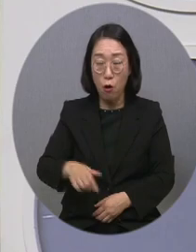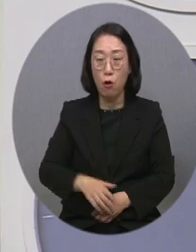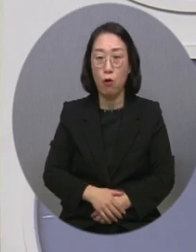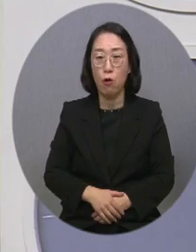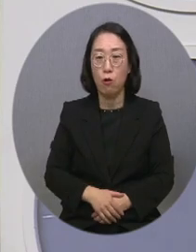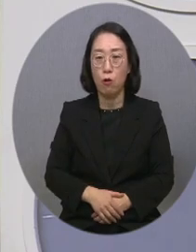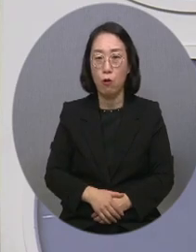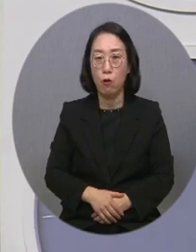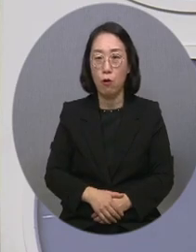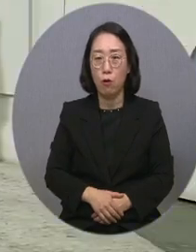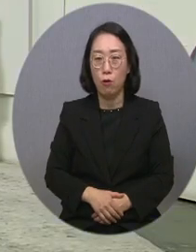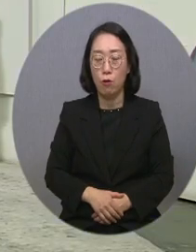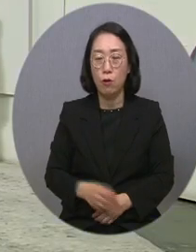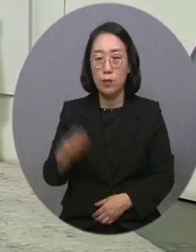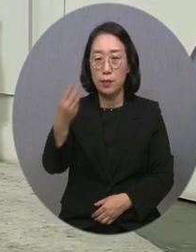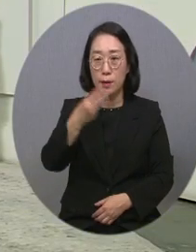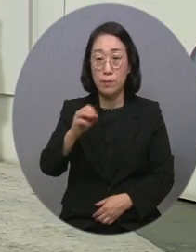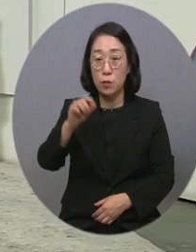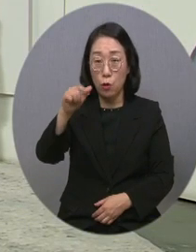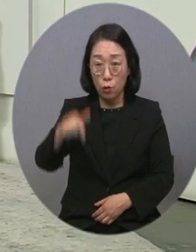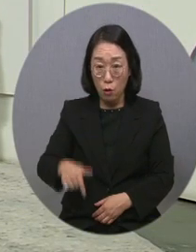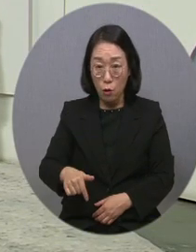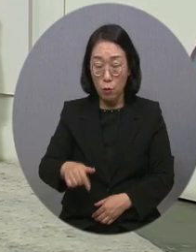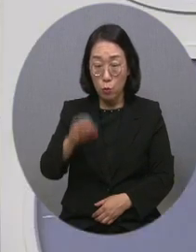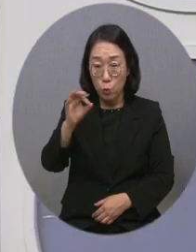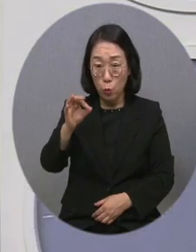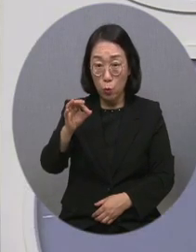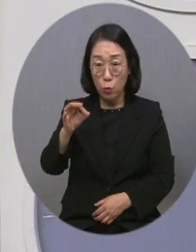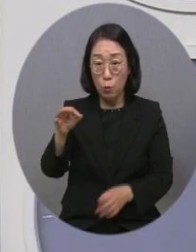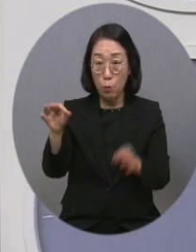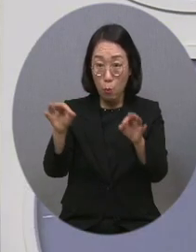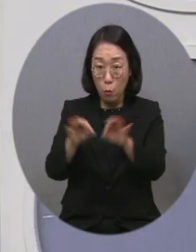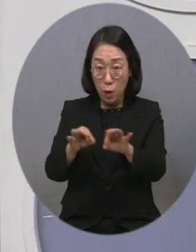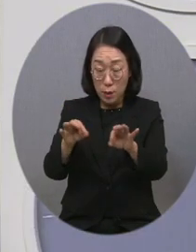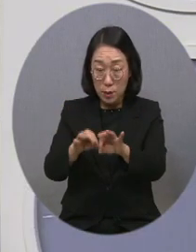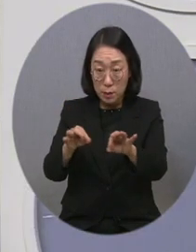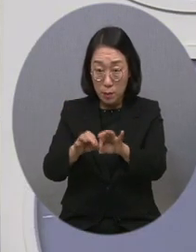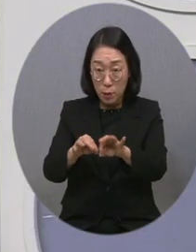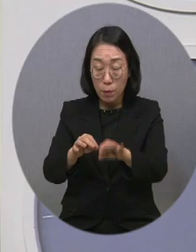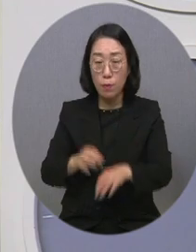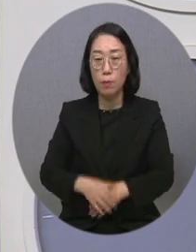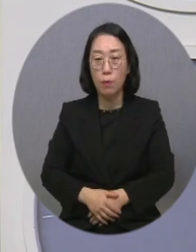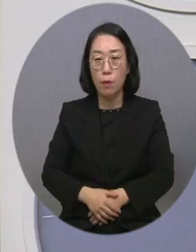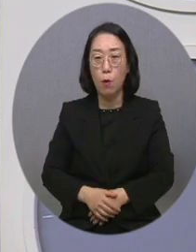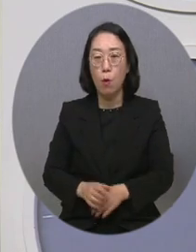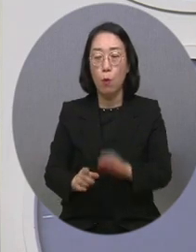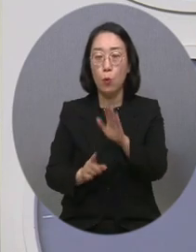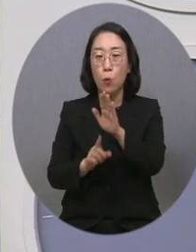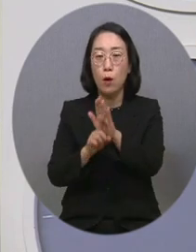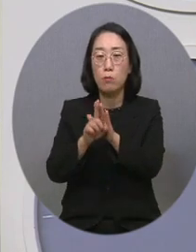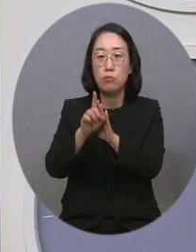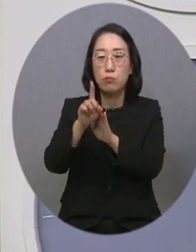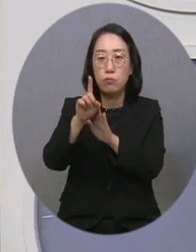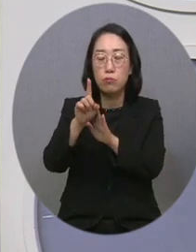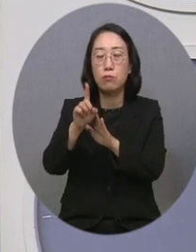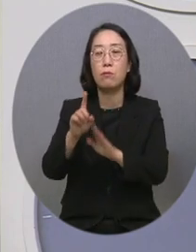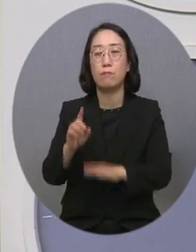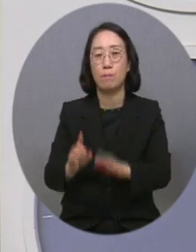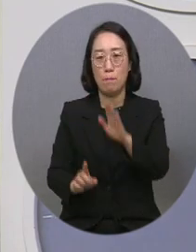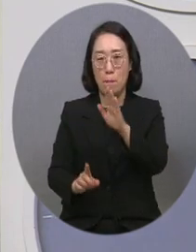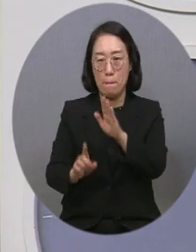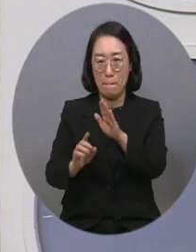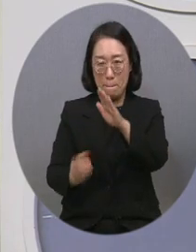그 3,000억이 모금되면은 모금이 되면은 온도가 100도가 이제 되는 거죠.